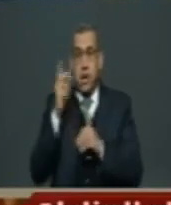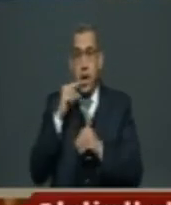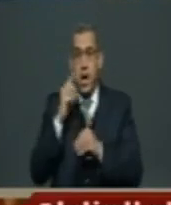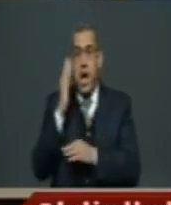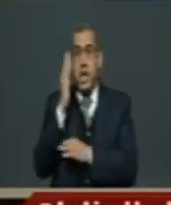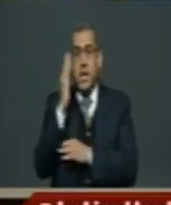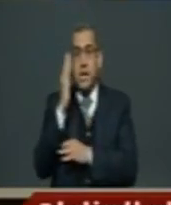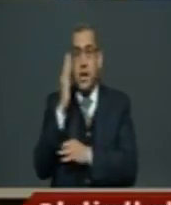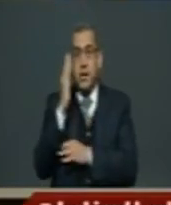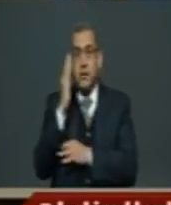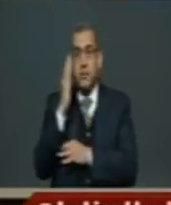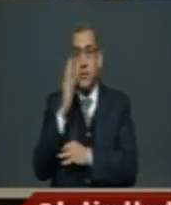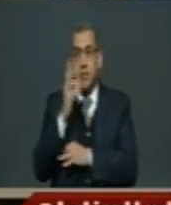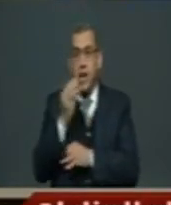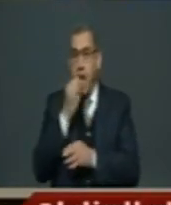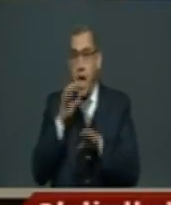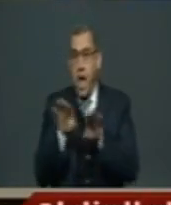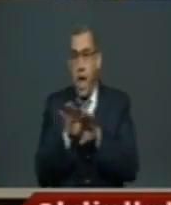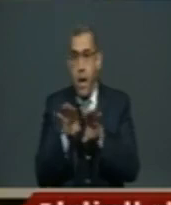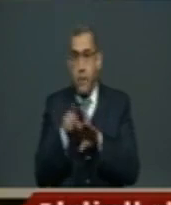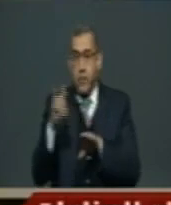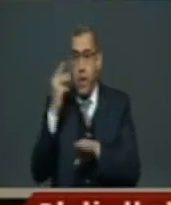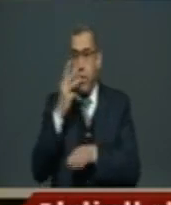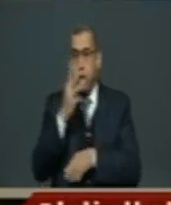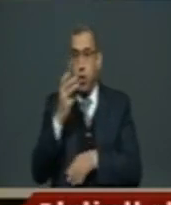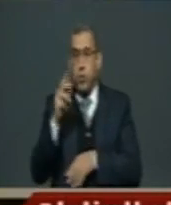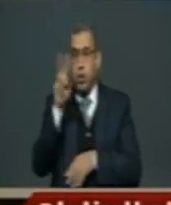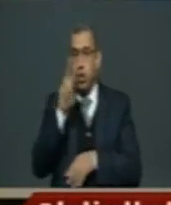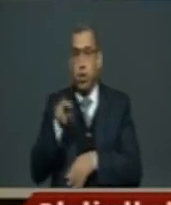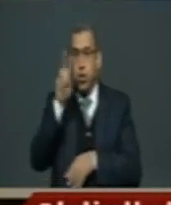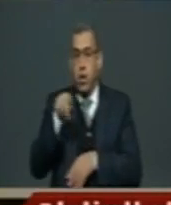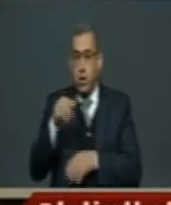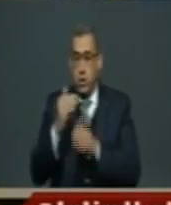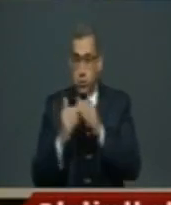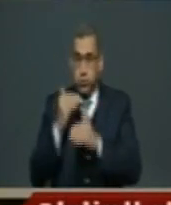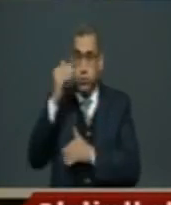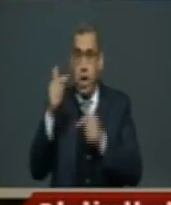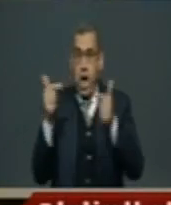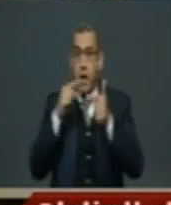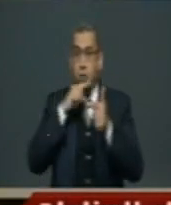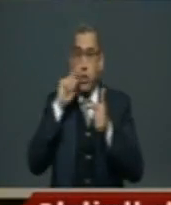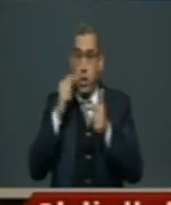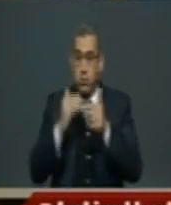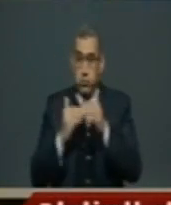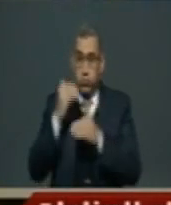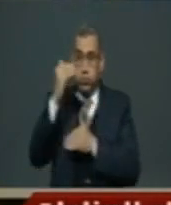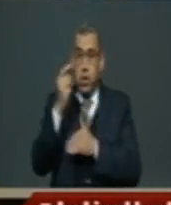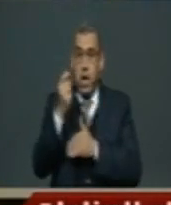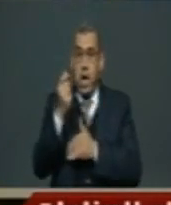الرئيسية، القمح كان أقل من 300 دولار، وصل بعد الحرب الروسية الأوكرانية